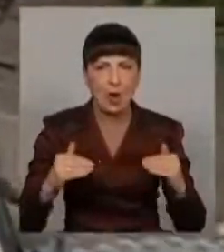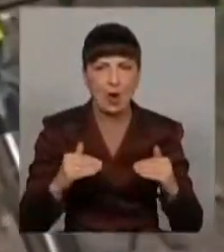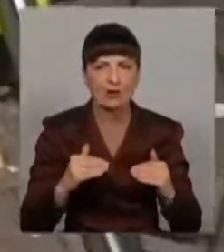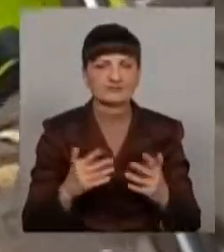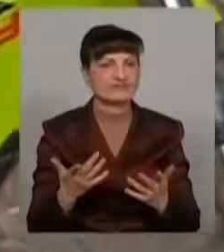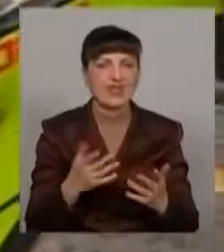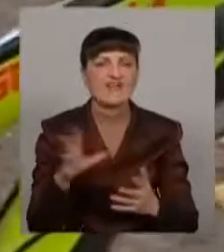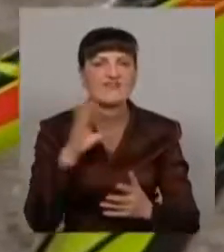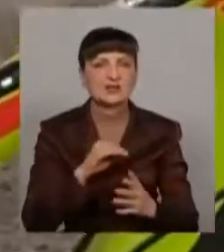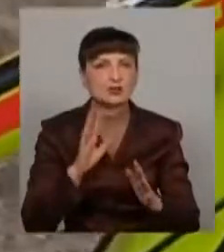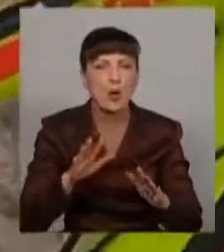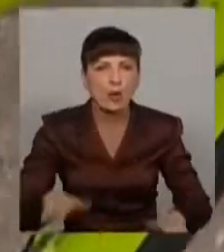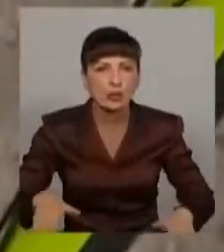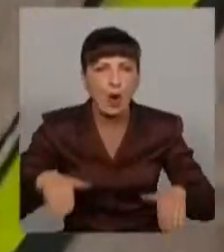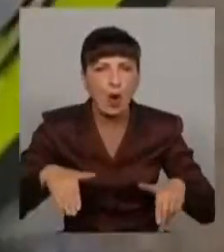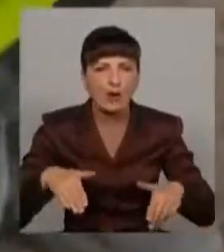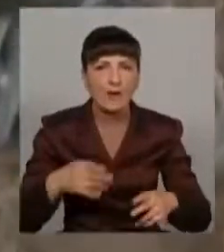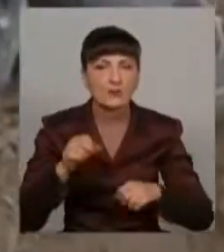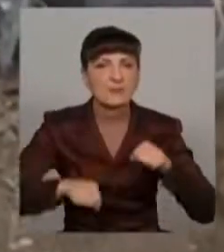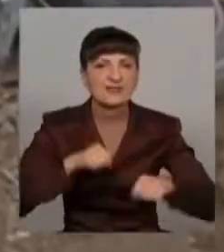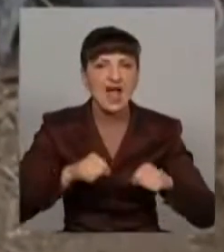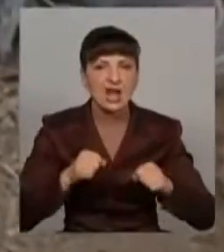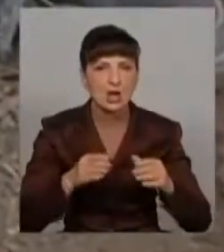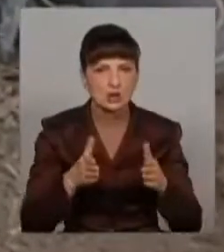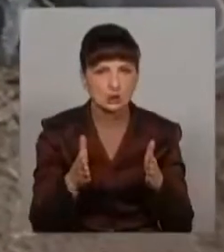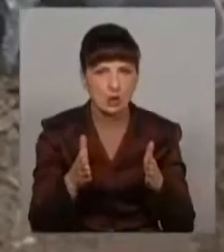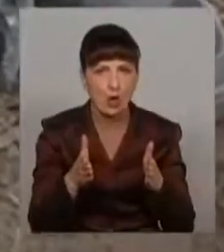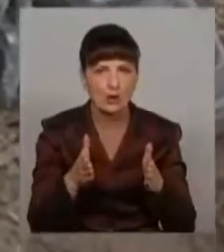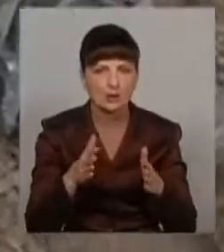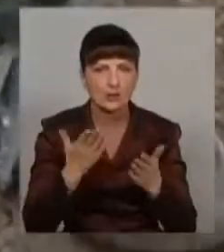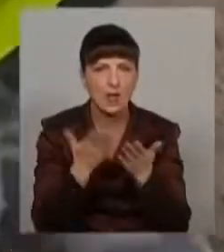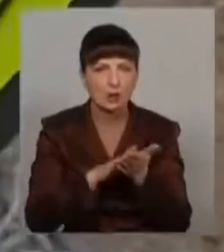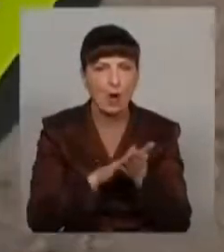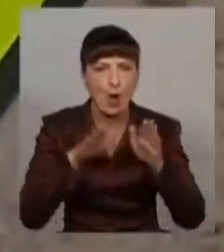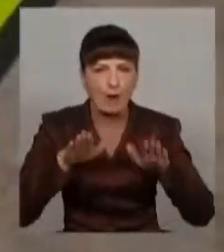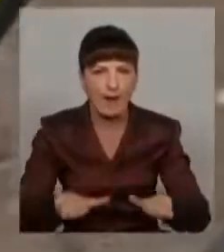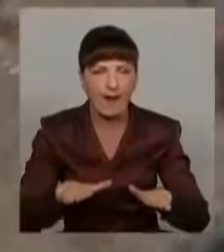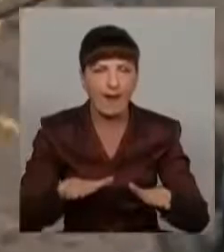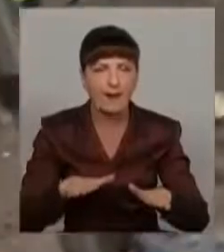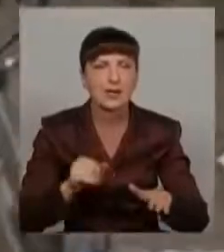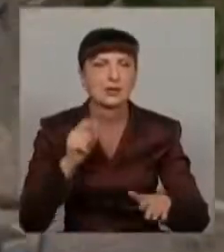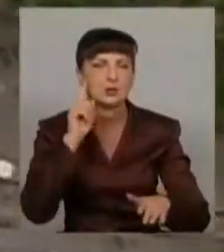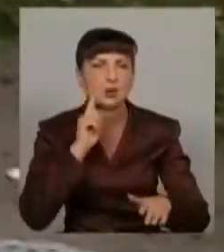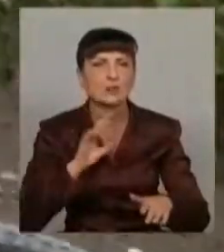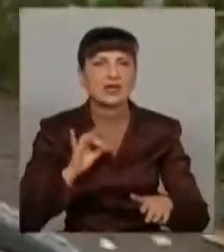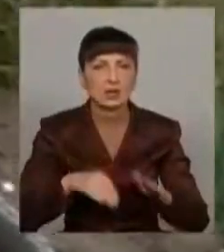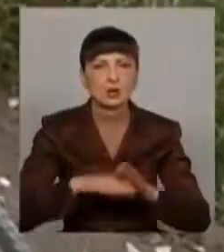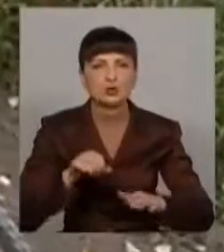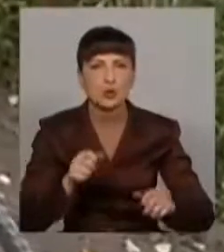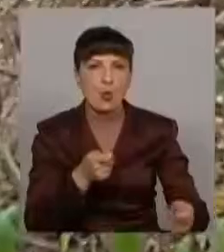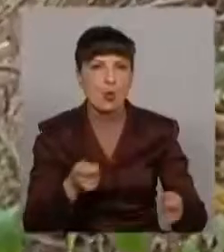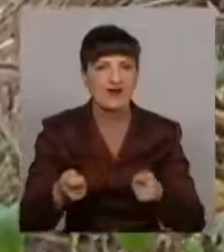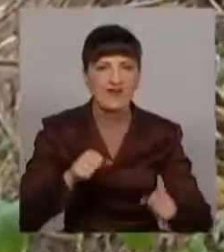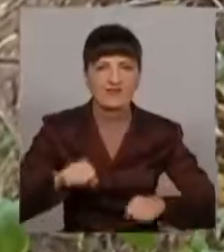условность. Весь спуск проходит на ногах, поэтому педали такие широкие, чтобы иметь большую площадь контакта и иметь лучшую управляемость